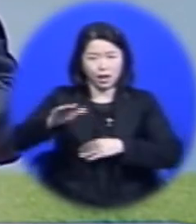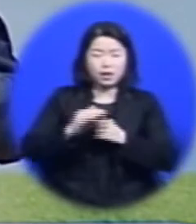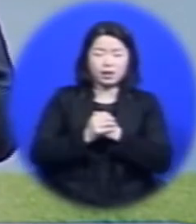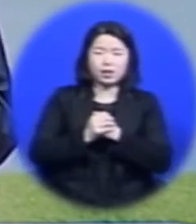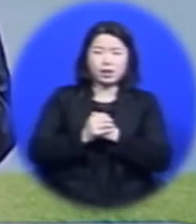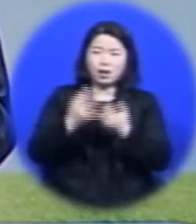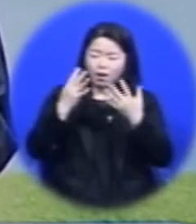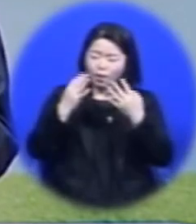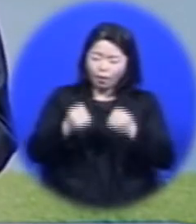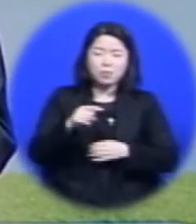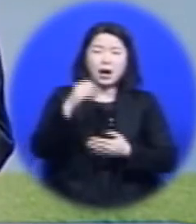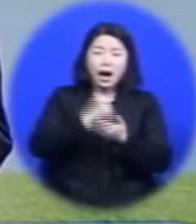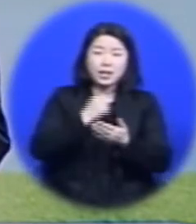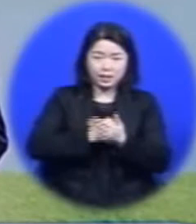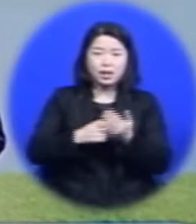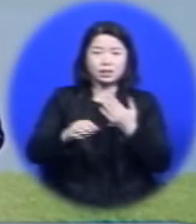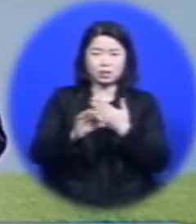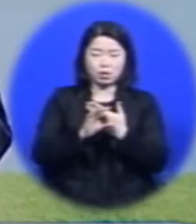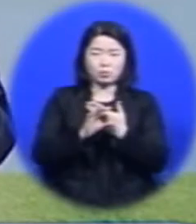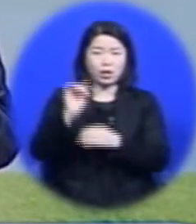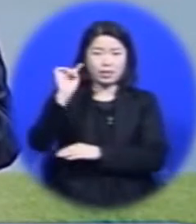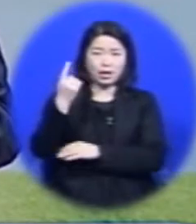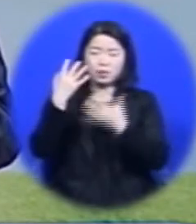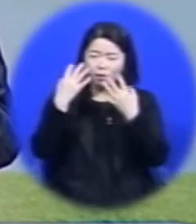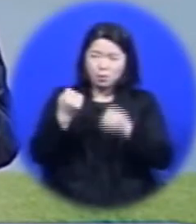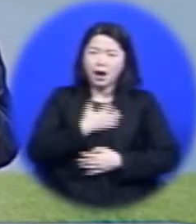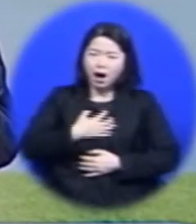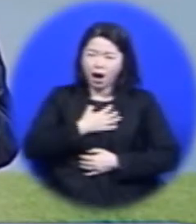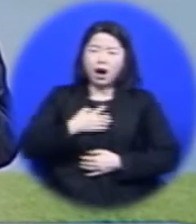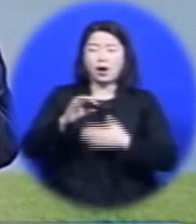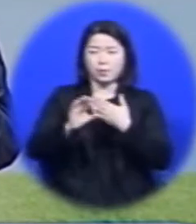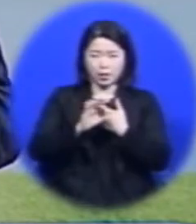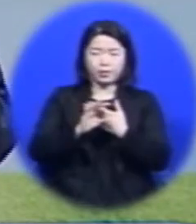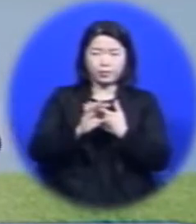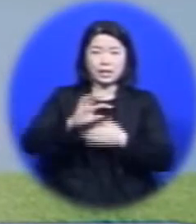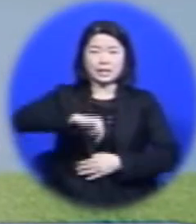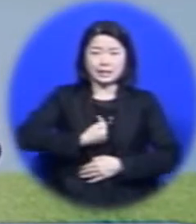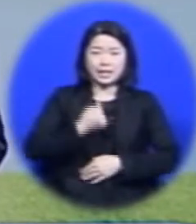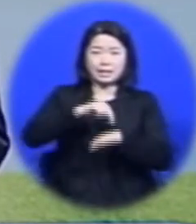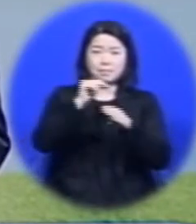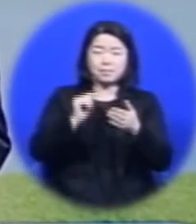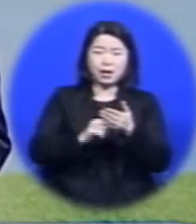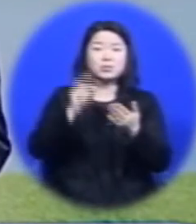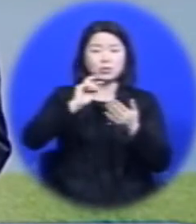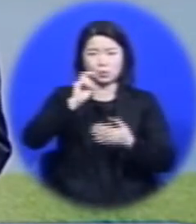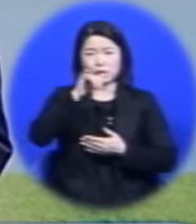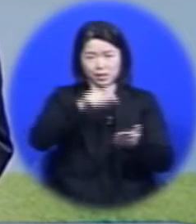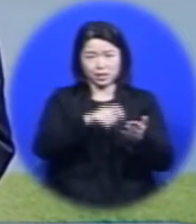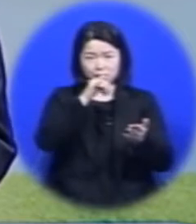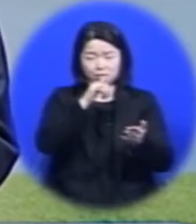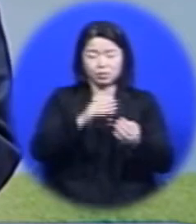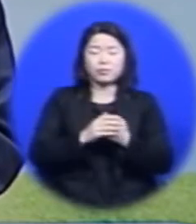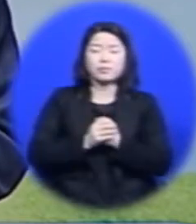얼마나 그가 안타까워 쓰면 다윗이 얼마나 괴로워 쓰면 자기 심정을 그렇게 노려 있겠읍니까